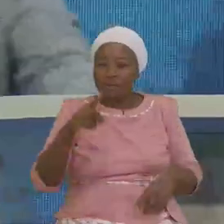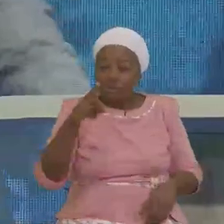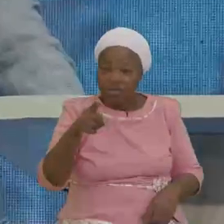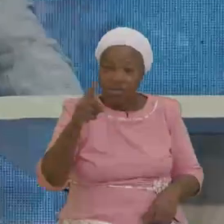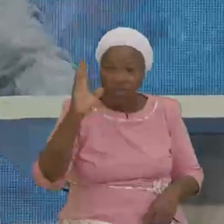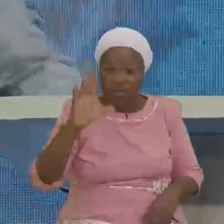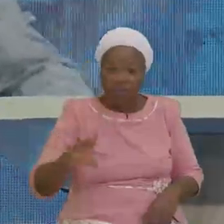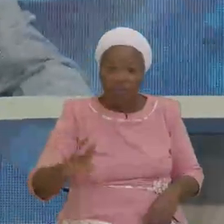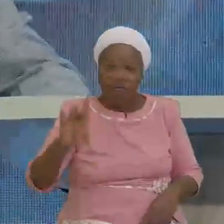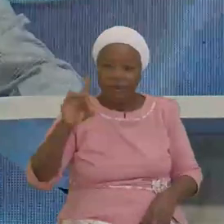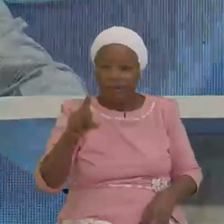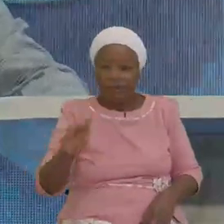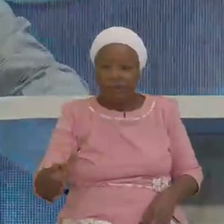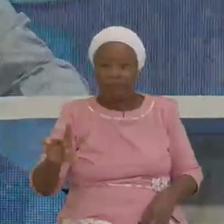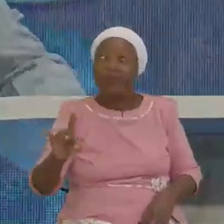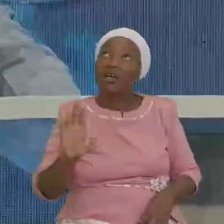au Seigneur,